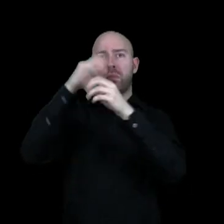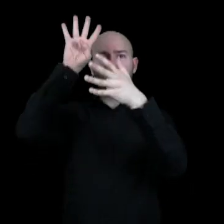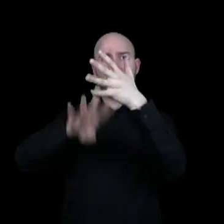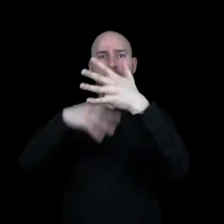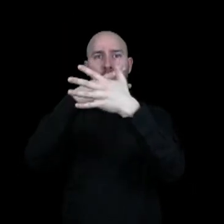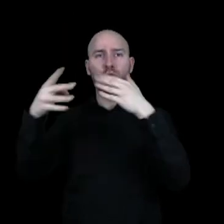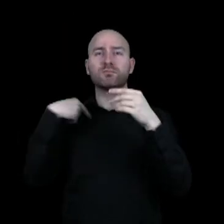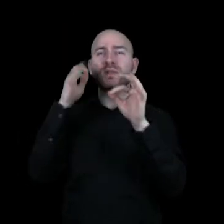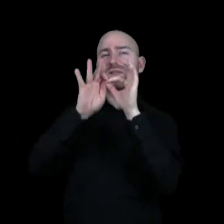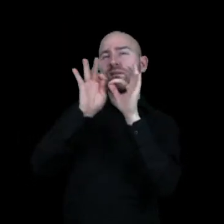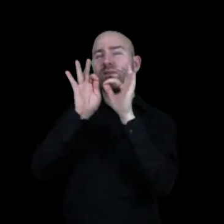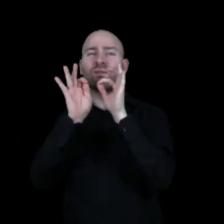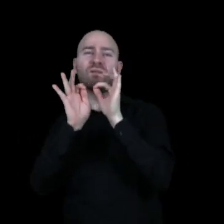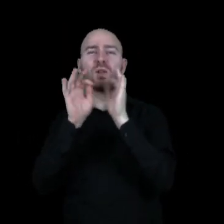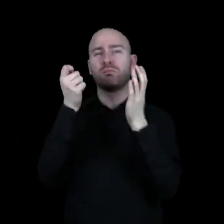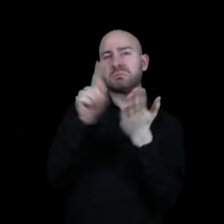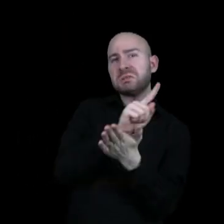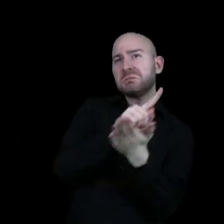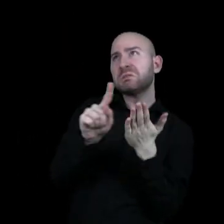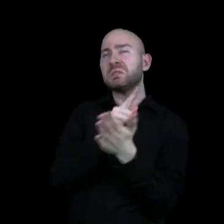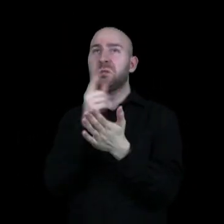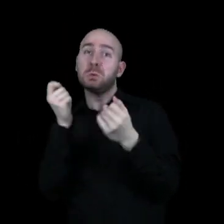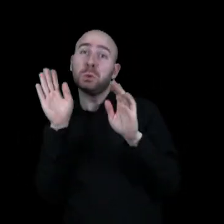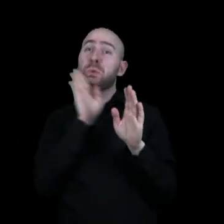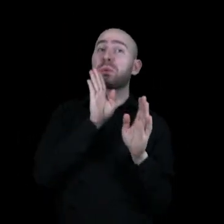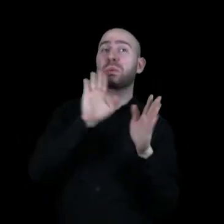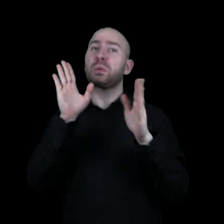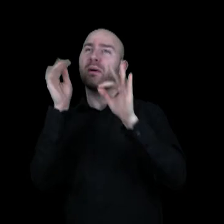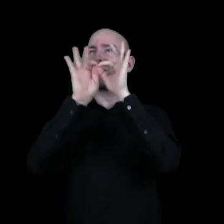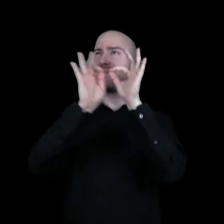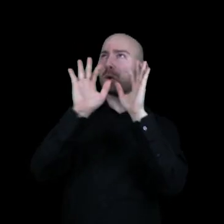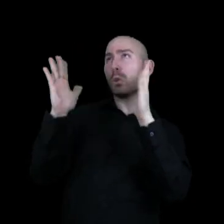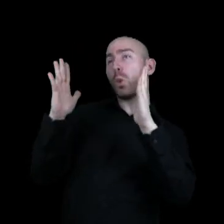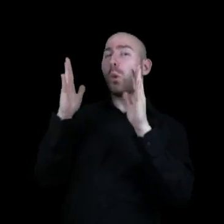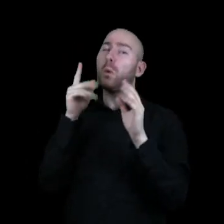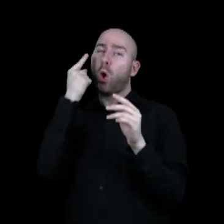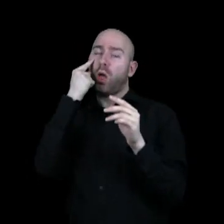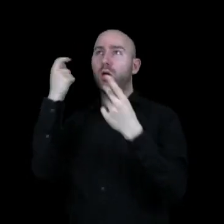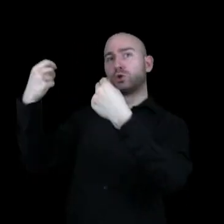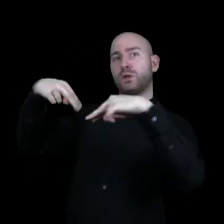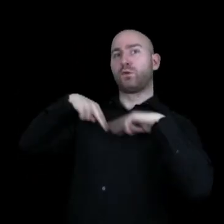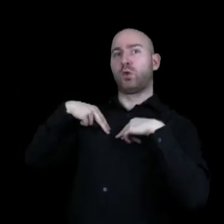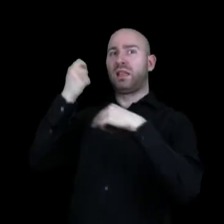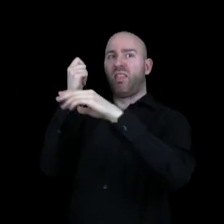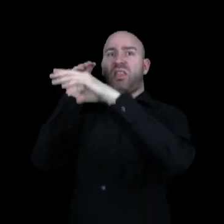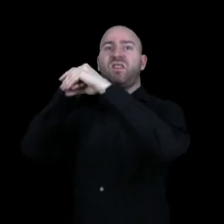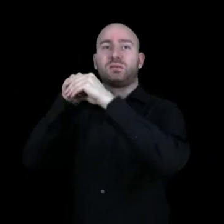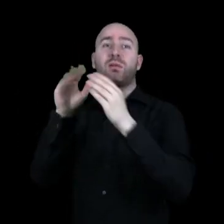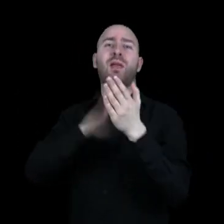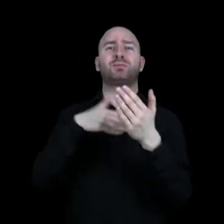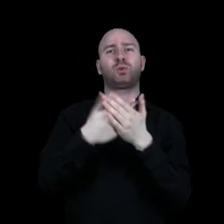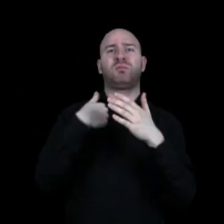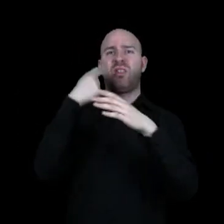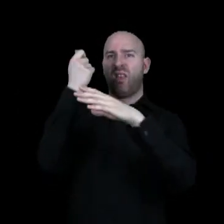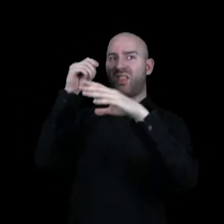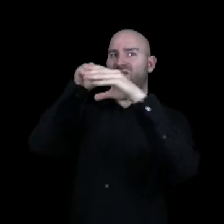przedsięwzięciami otwierają arkusze kalkulacyjne, rozważają ryzyko, prawdopodobieństwo i tym podobne. Wyliczają spodziewany zwrot.